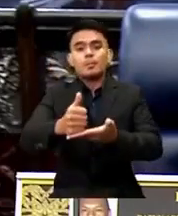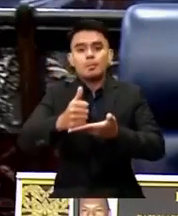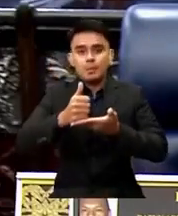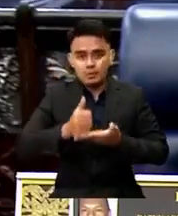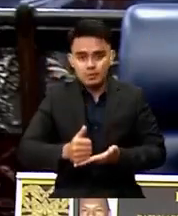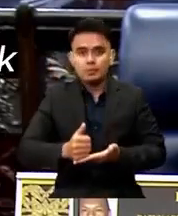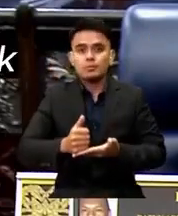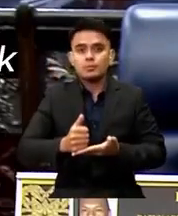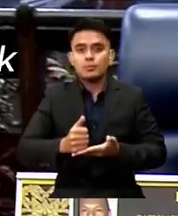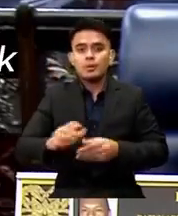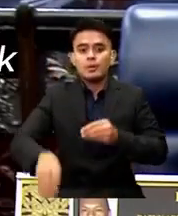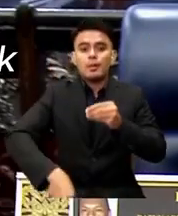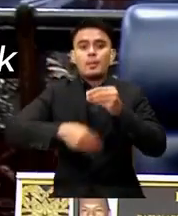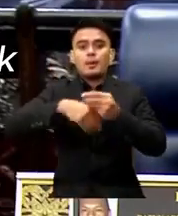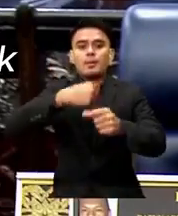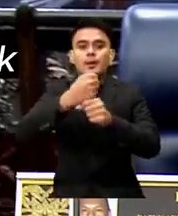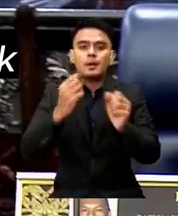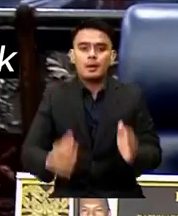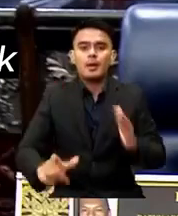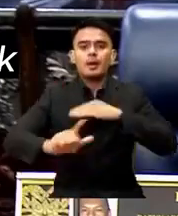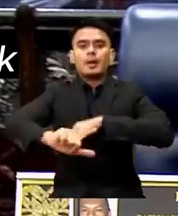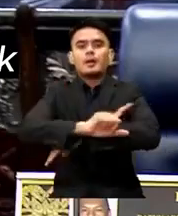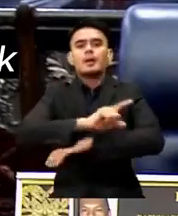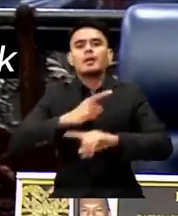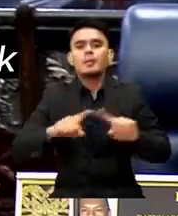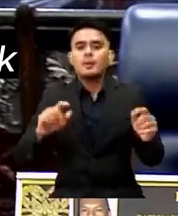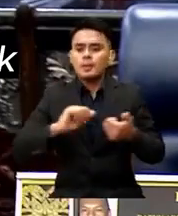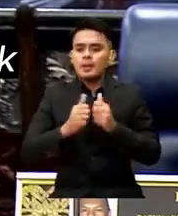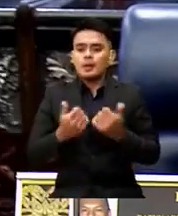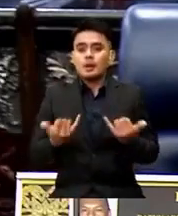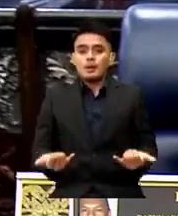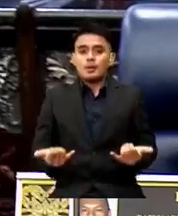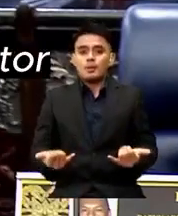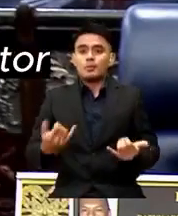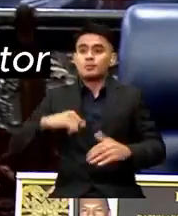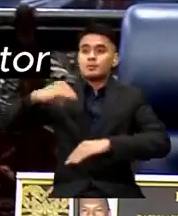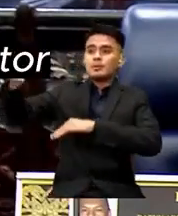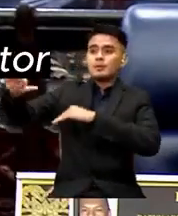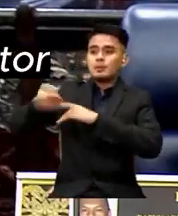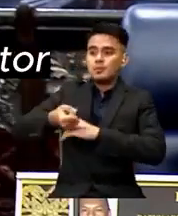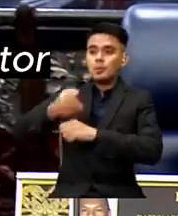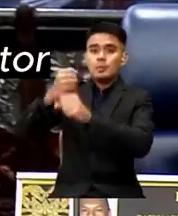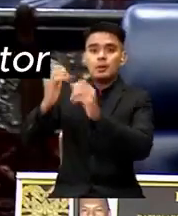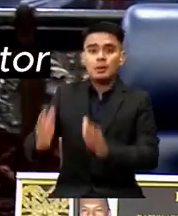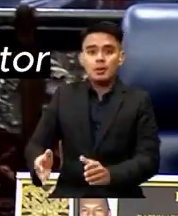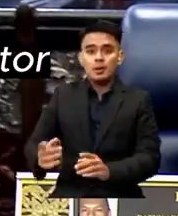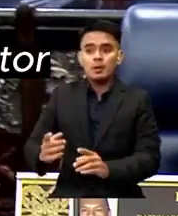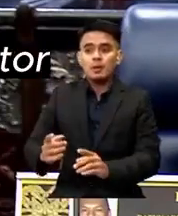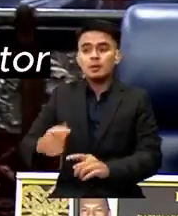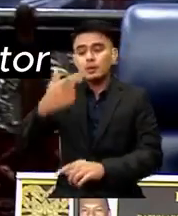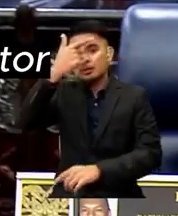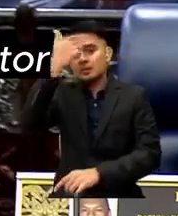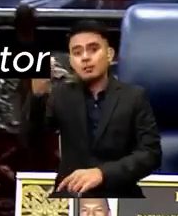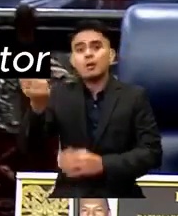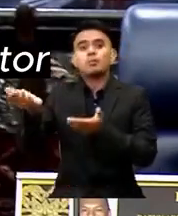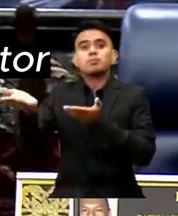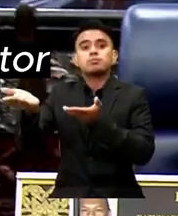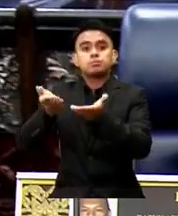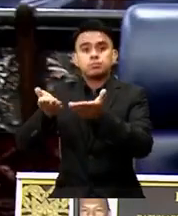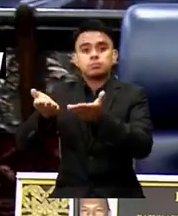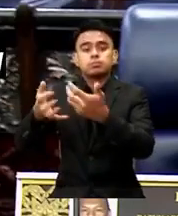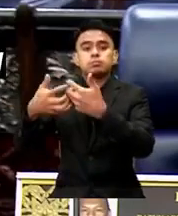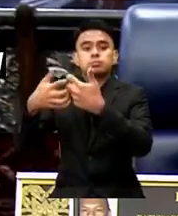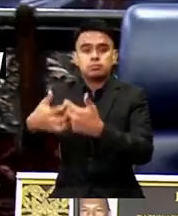kekurangan pekerja ladang. Tapi masalah dia ialah mereka dibawa masuk atas tiket manufacturing dan juga